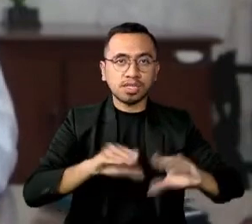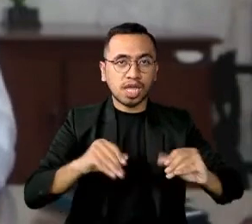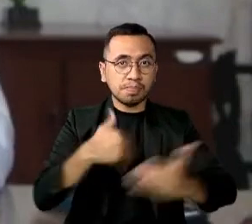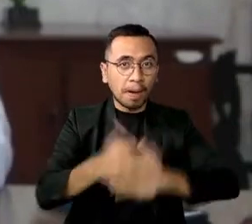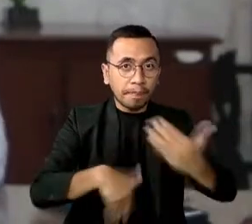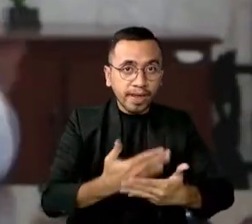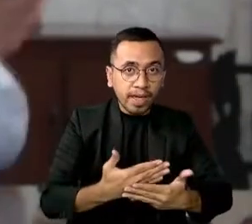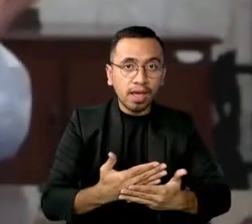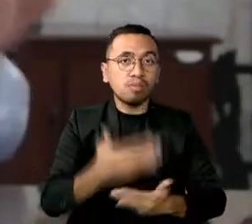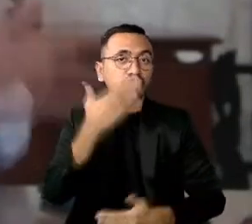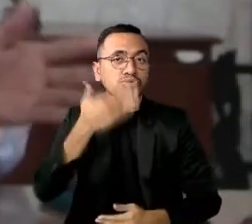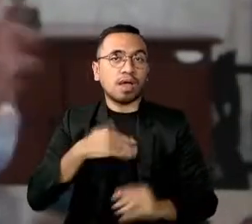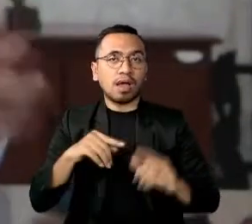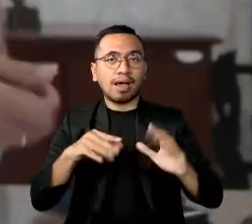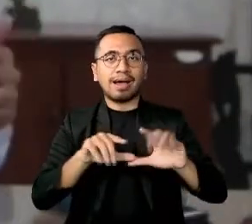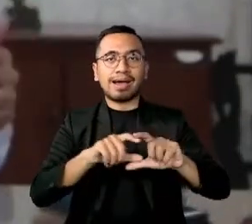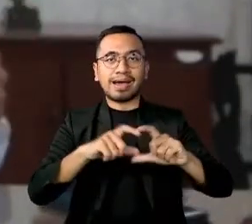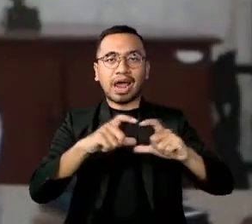jatuh